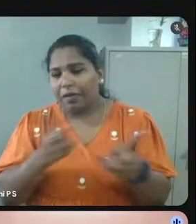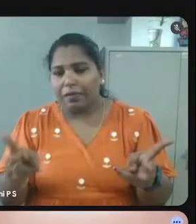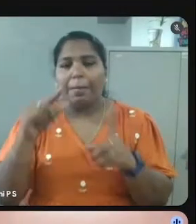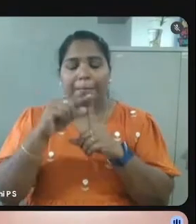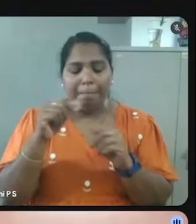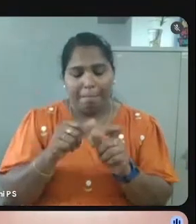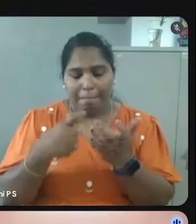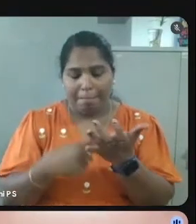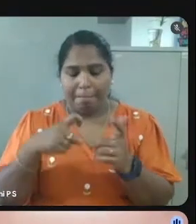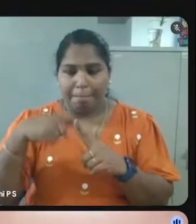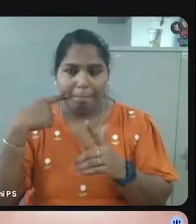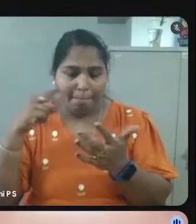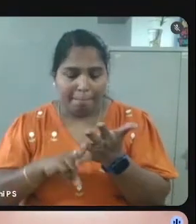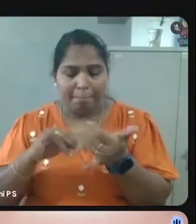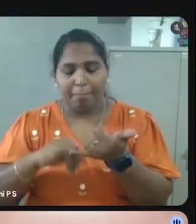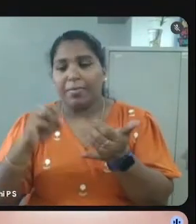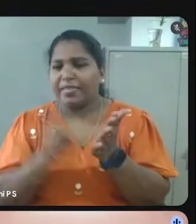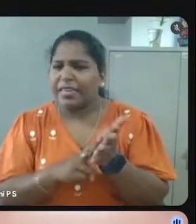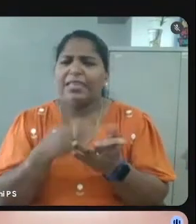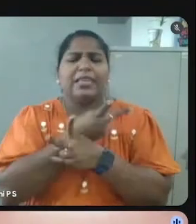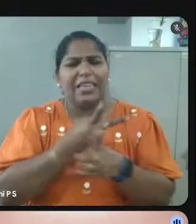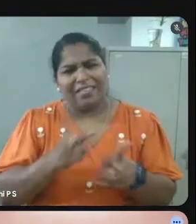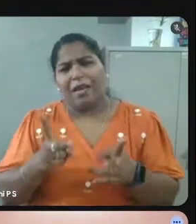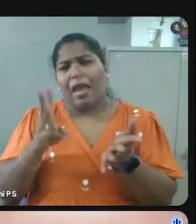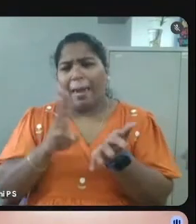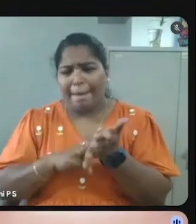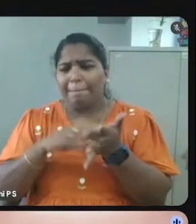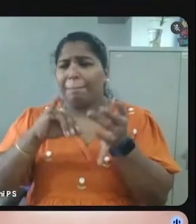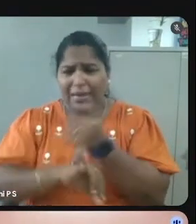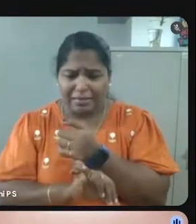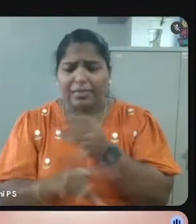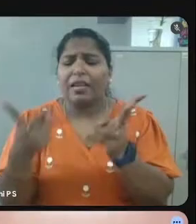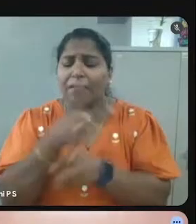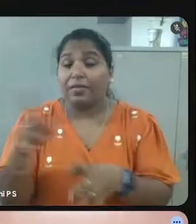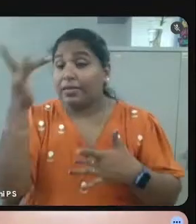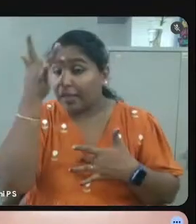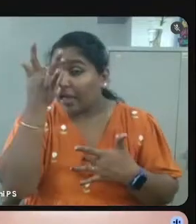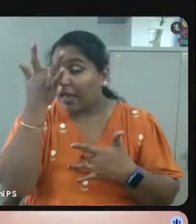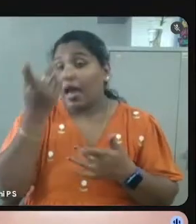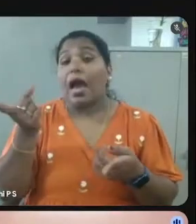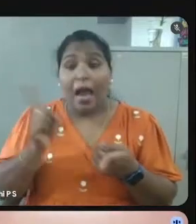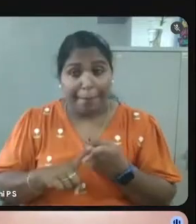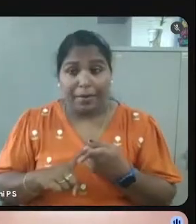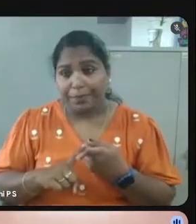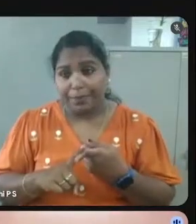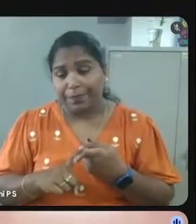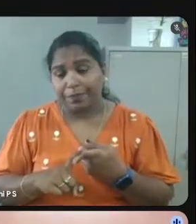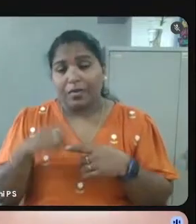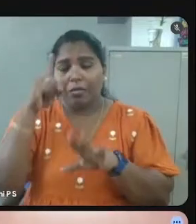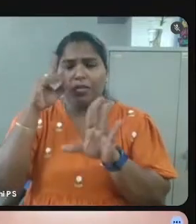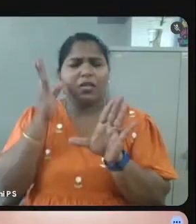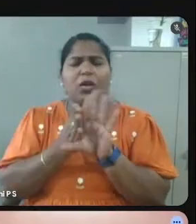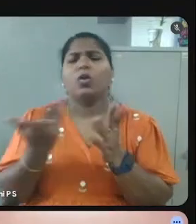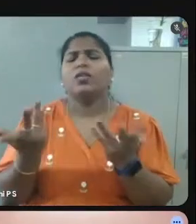പിന്നെ ഗുലൈൻ ബാർ സിൻഡ്രോം, മൾട്ടിപ്പിൾ സ്ക്ലെറോസിസ് ഉള്ള ആൾക്കാർക്കും വളരെ കുറച്ച് ബുദ്ധിമുട്ടുണ്ടായിരുന്നു. സൈക്കോളജിക്കൽ എന്ന് പറയുമ്പോൾ